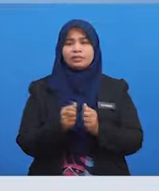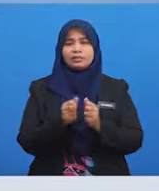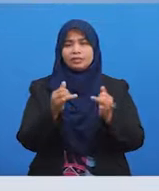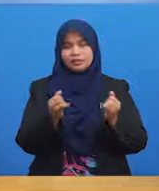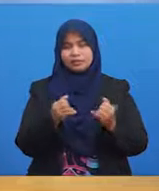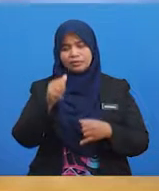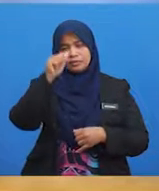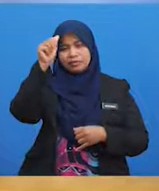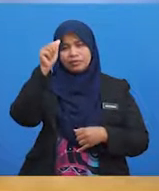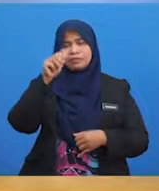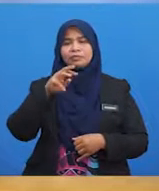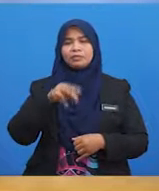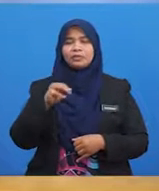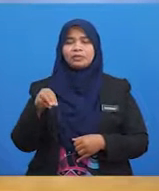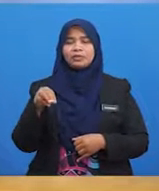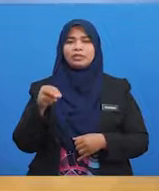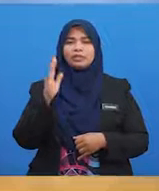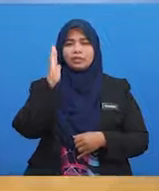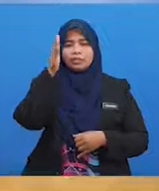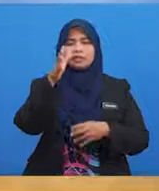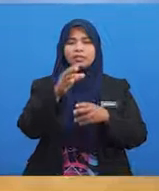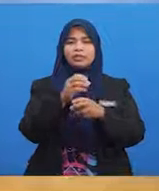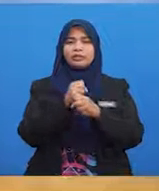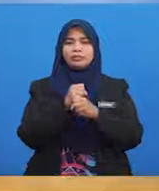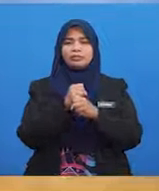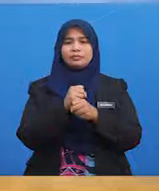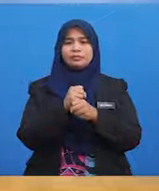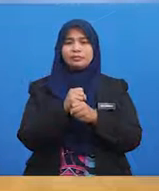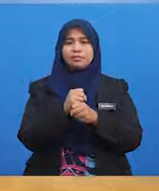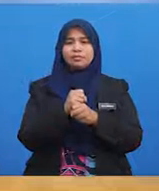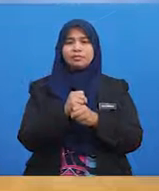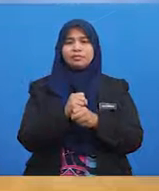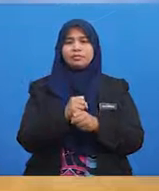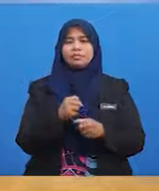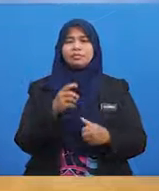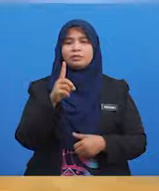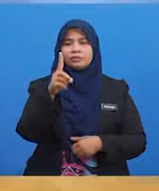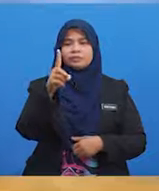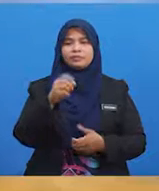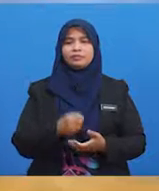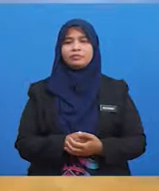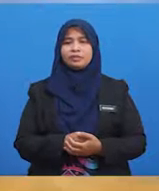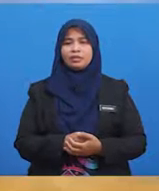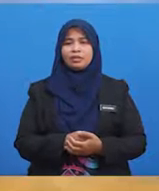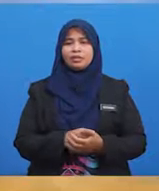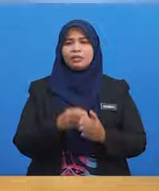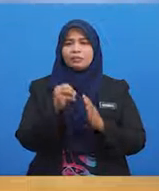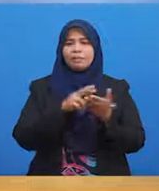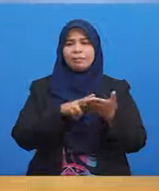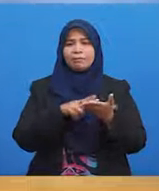insya-Allah murid-murid akan dapat pertama